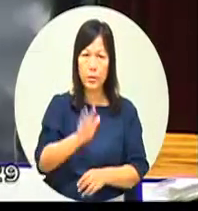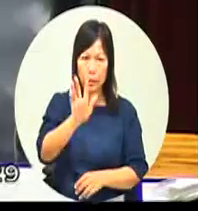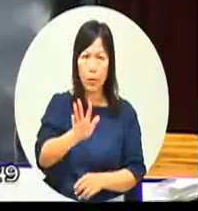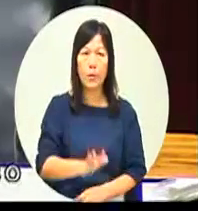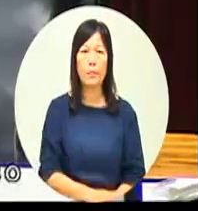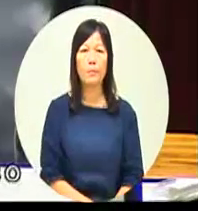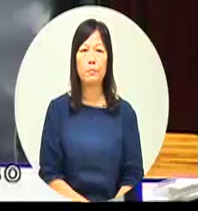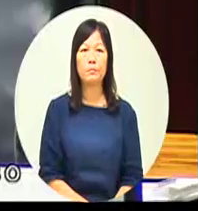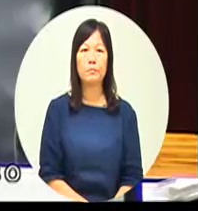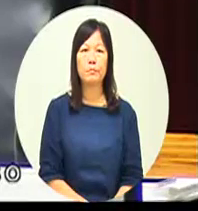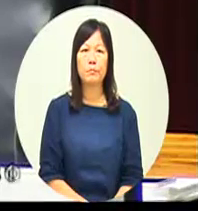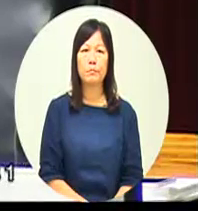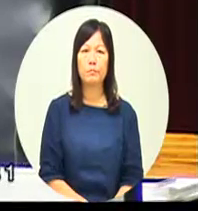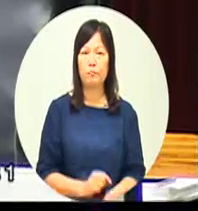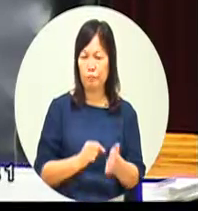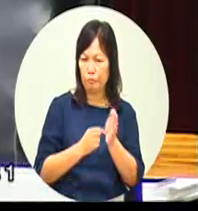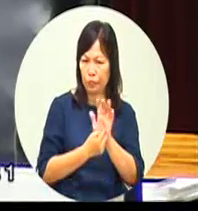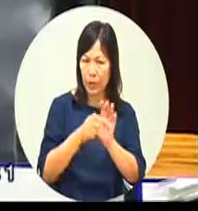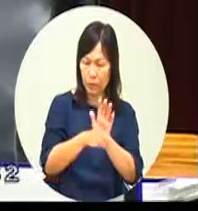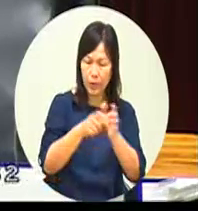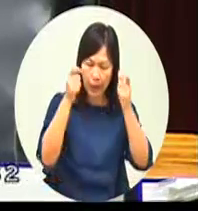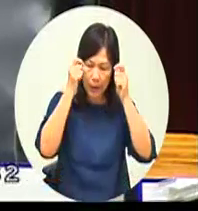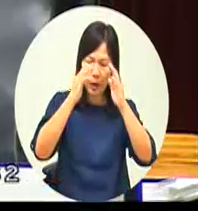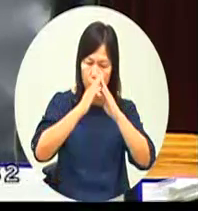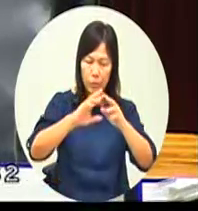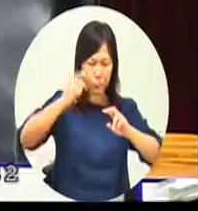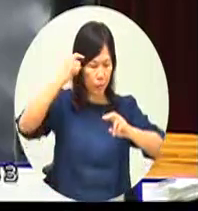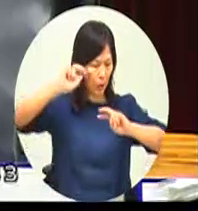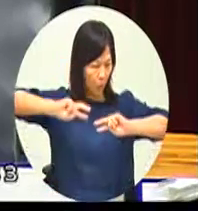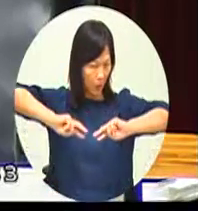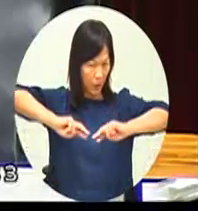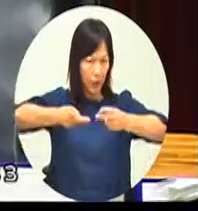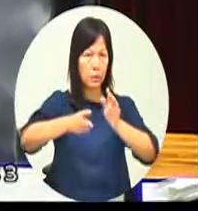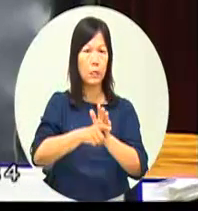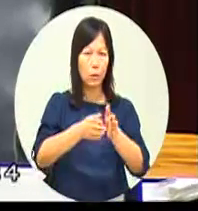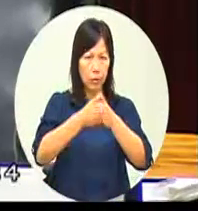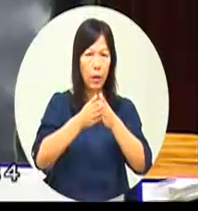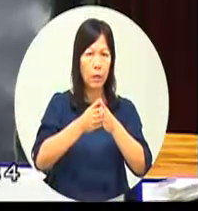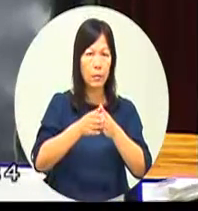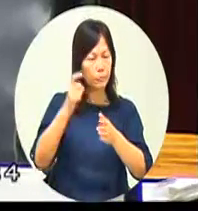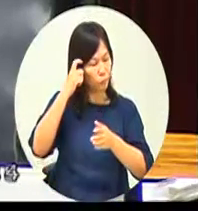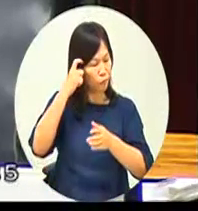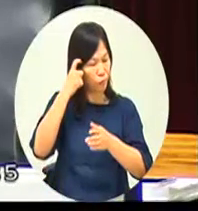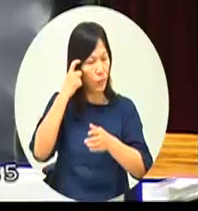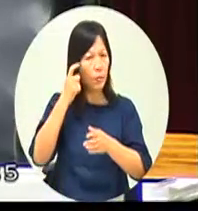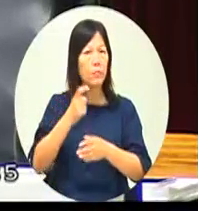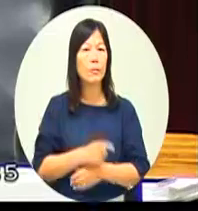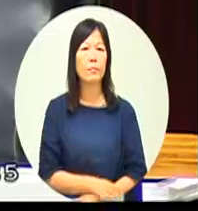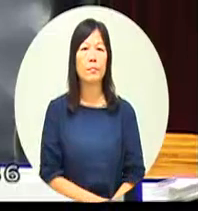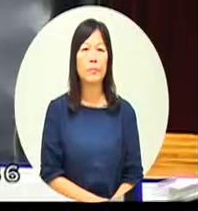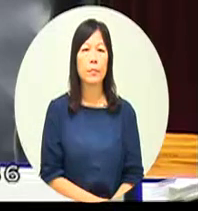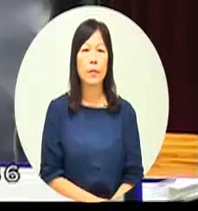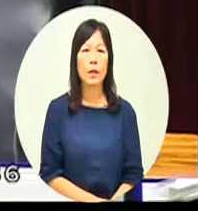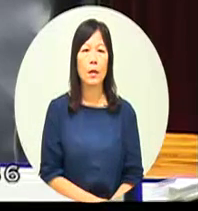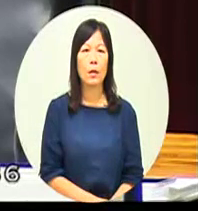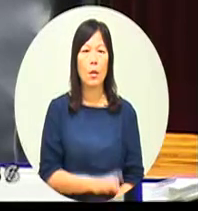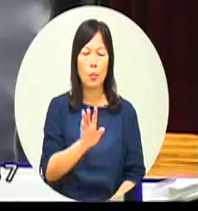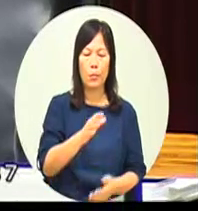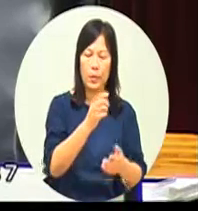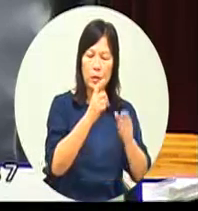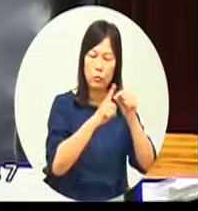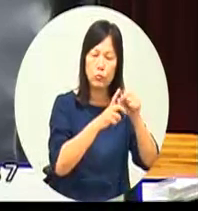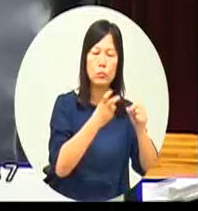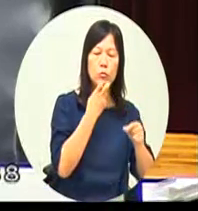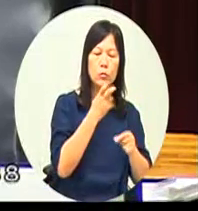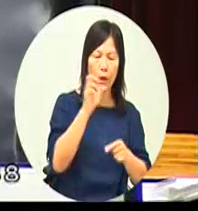然高雄想要翻转的诉求，我们得到中央政